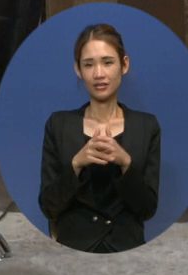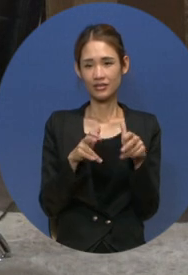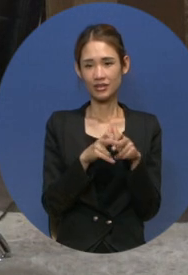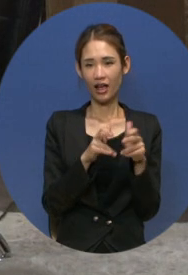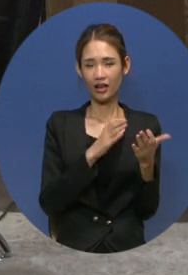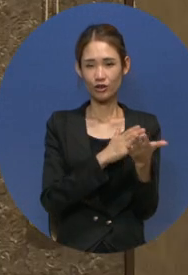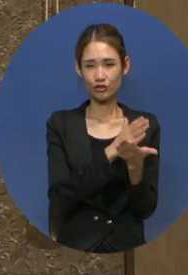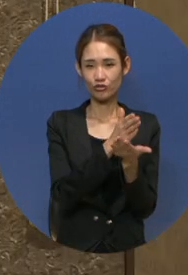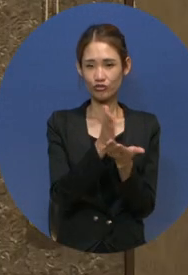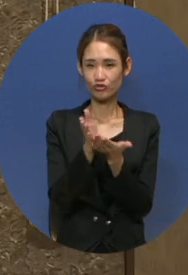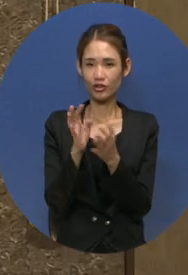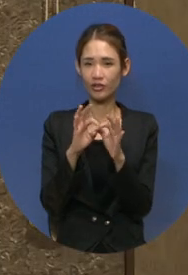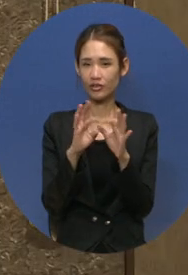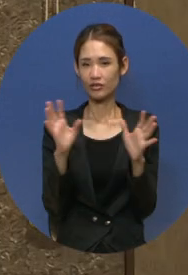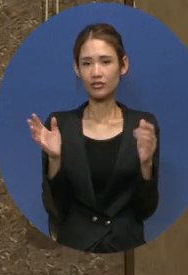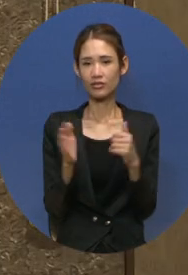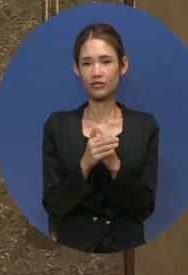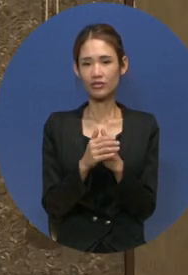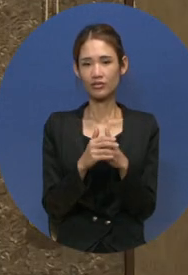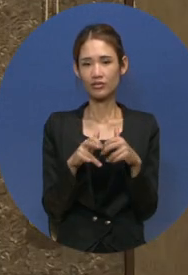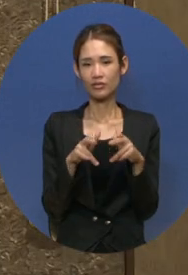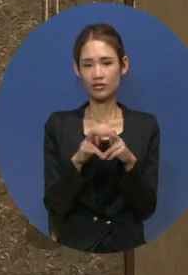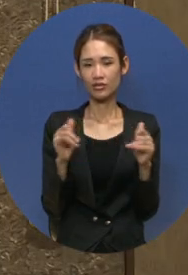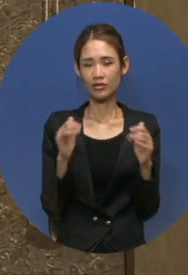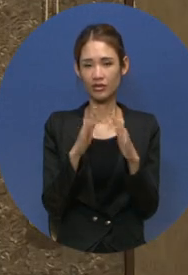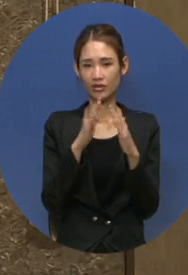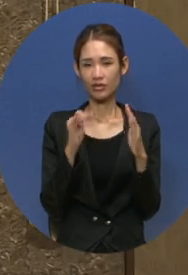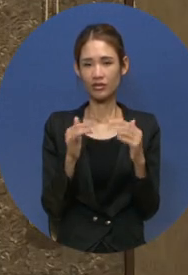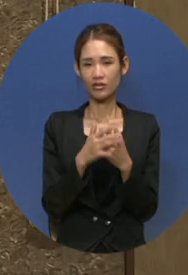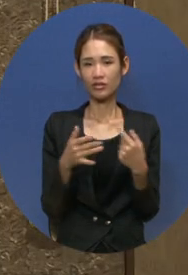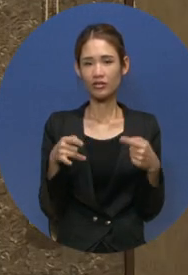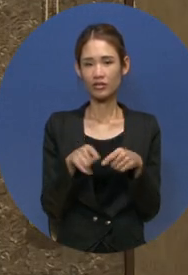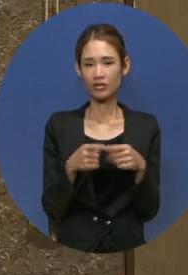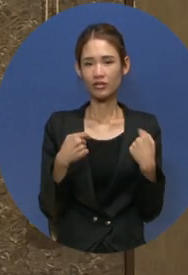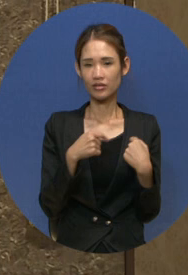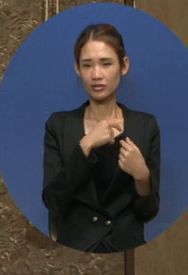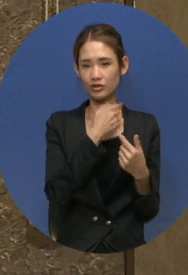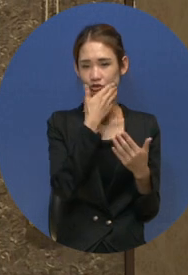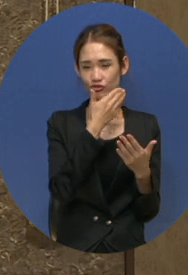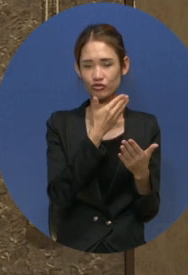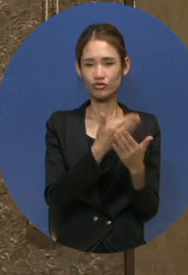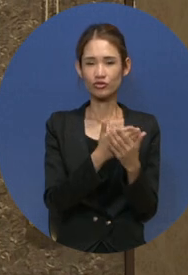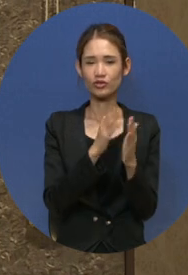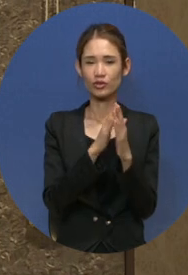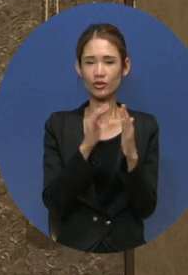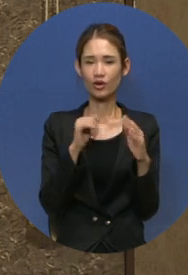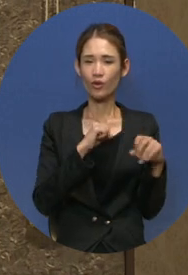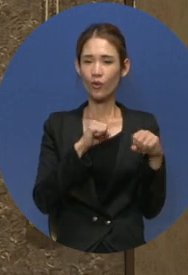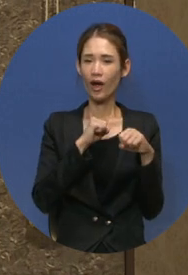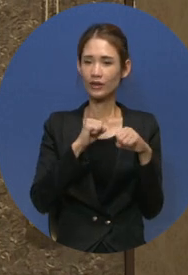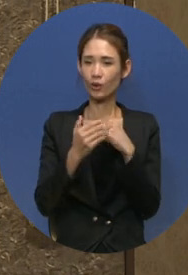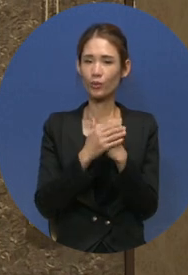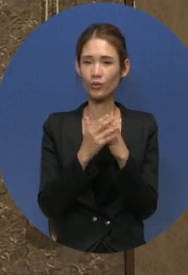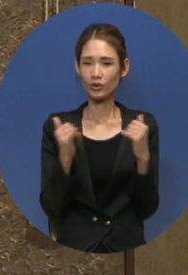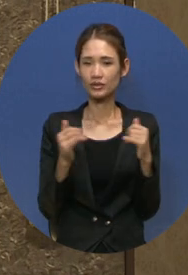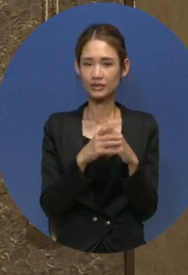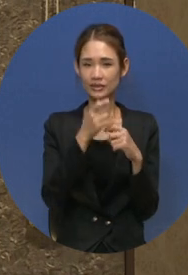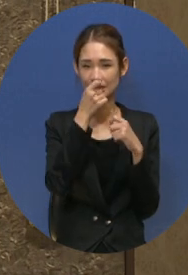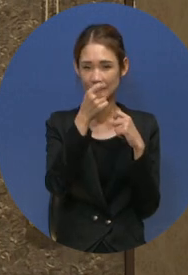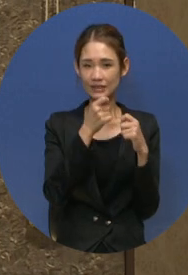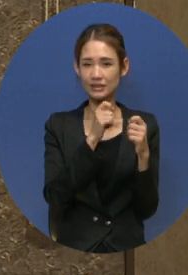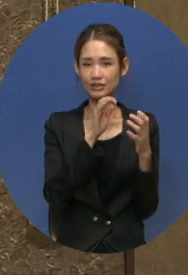유형 상관없이 자기 가족들하고. 근데 여기서 중요한 거는 이 가족의 활동 보조인이라든가